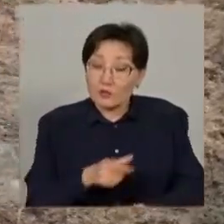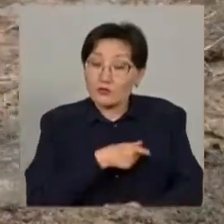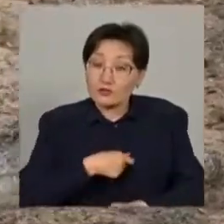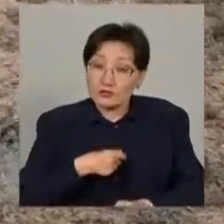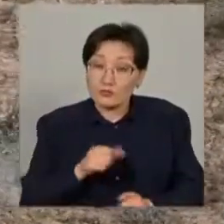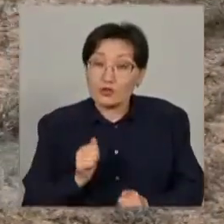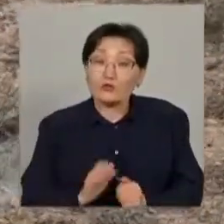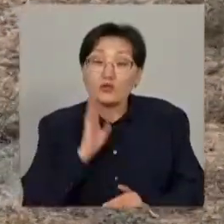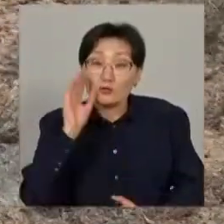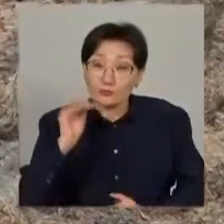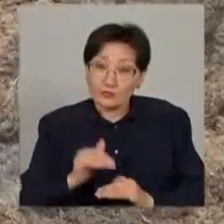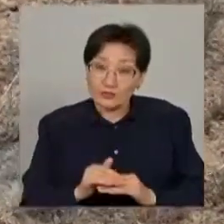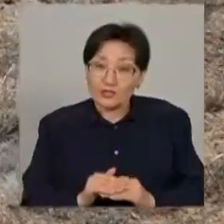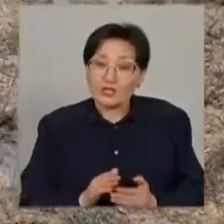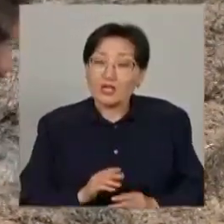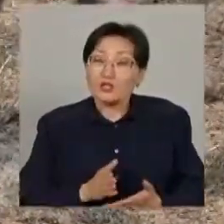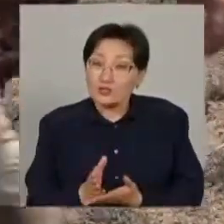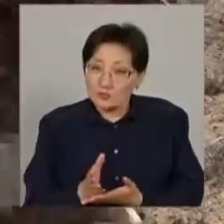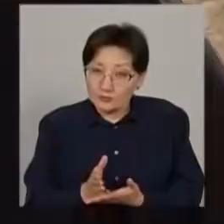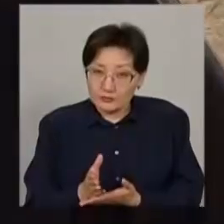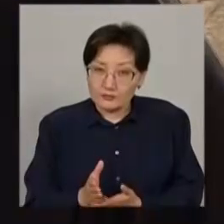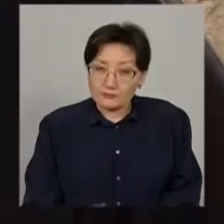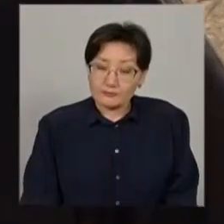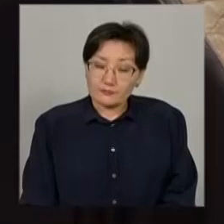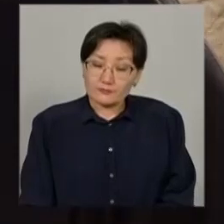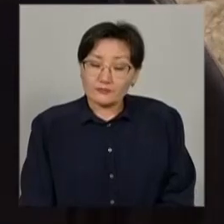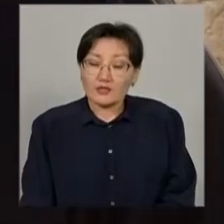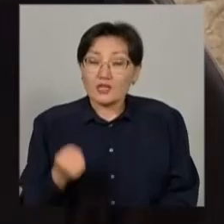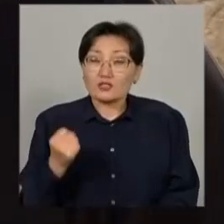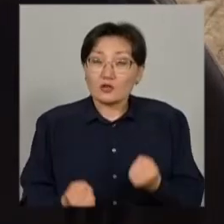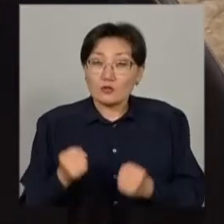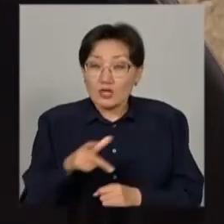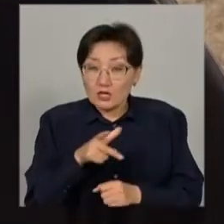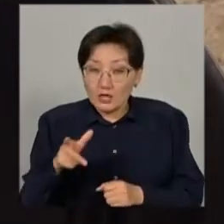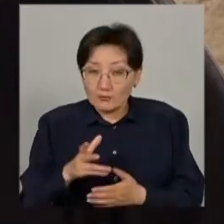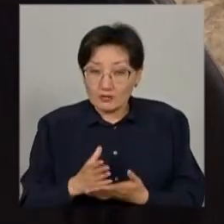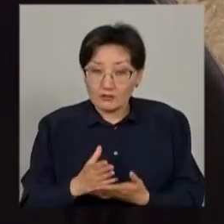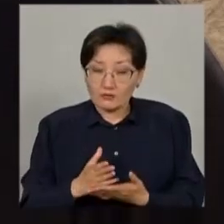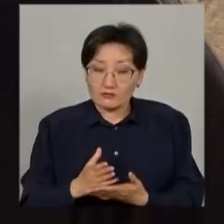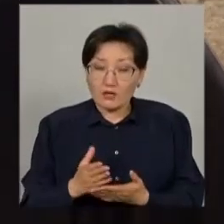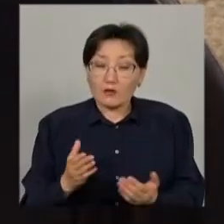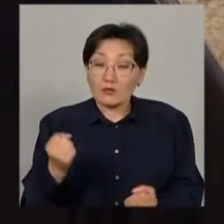инспекторлардың күндіз-түні тынбай еткен еңбектерінің жемісі. Машиналар, автокамералар бар.